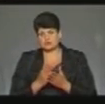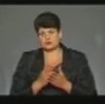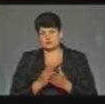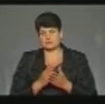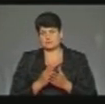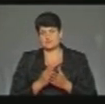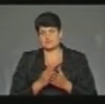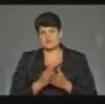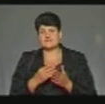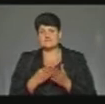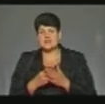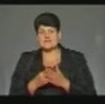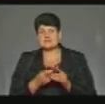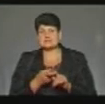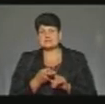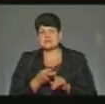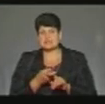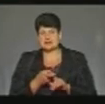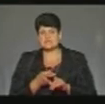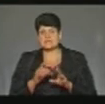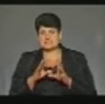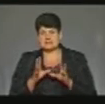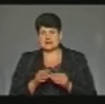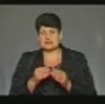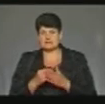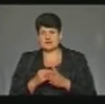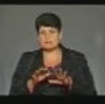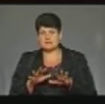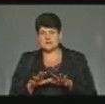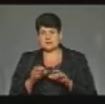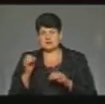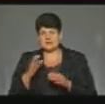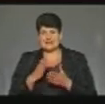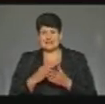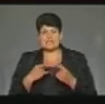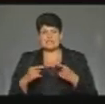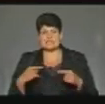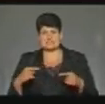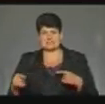світильники. Тобто вартість залежить, загальна вартість місця освітлення є різна.